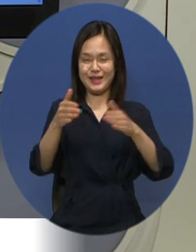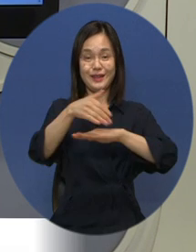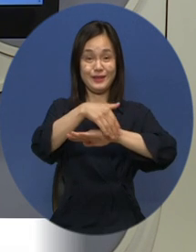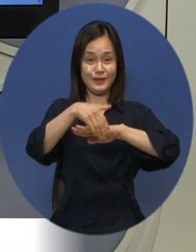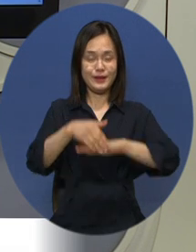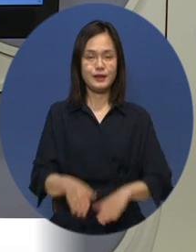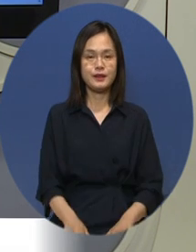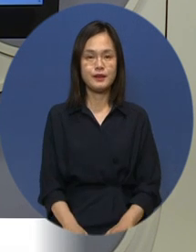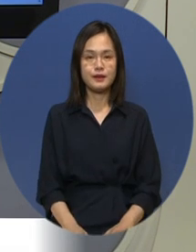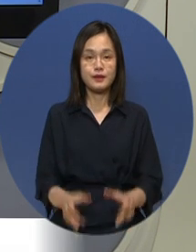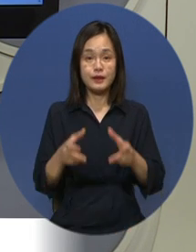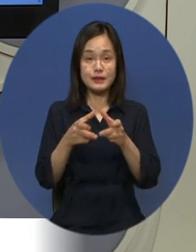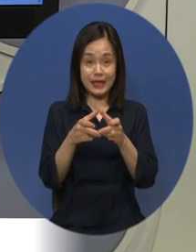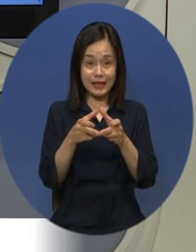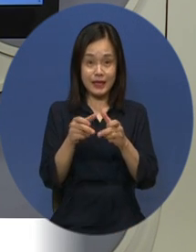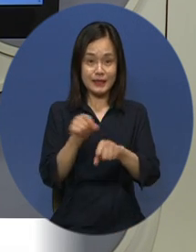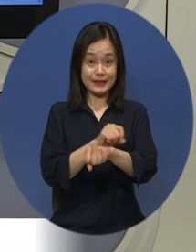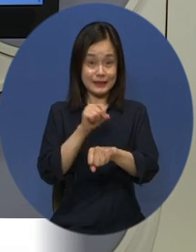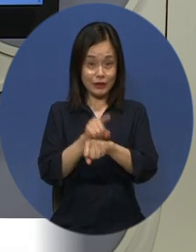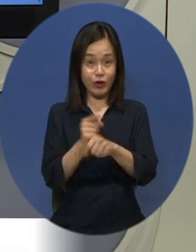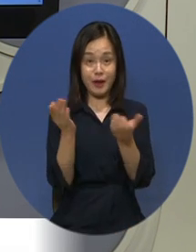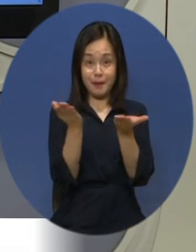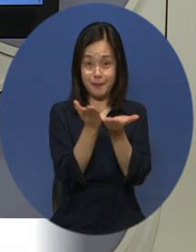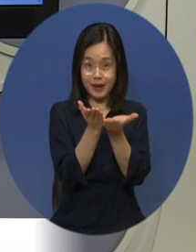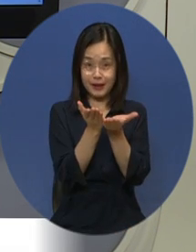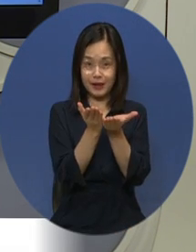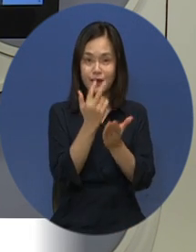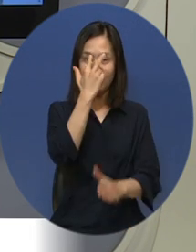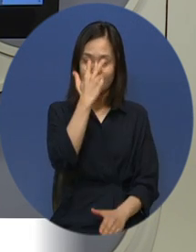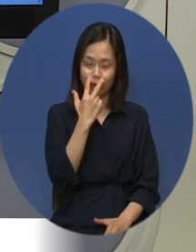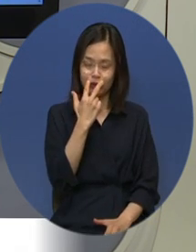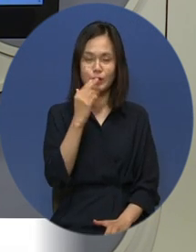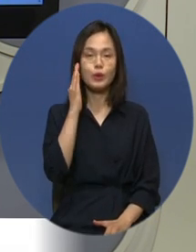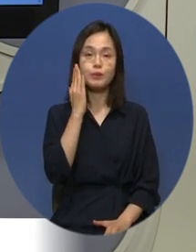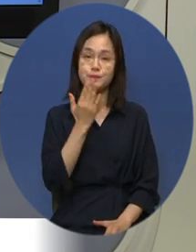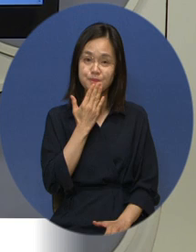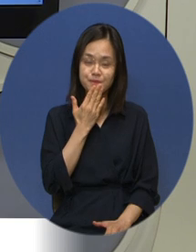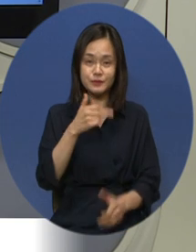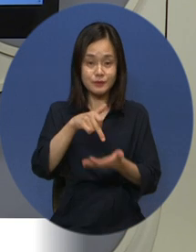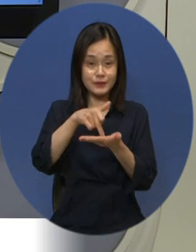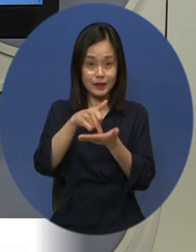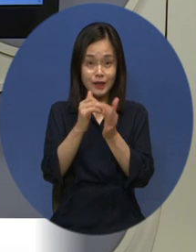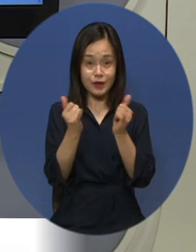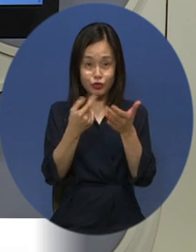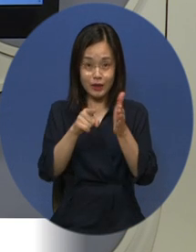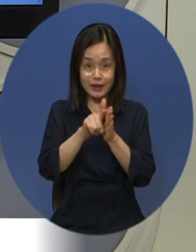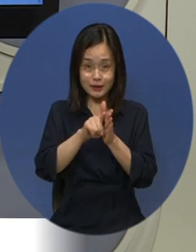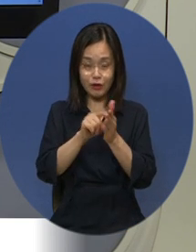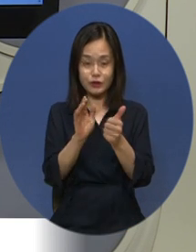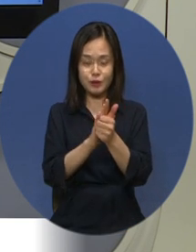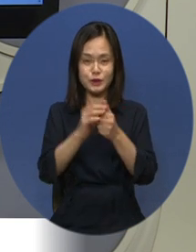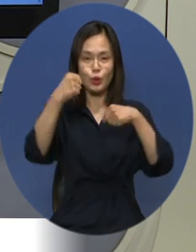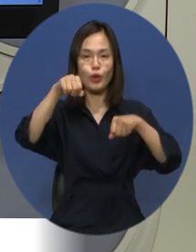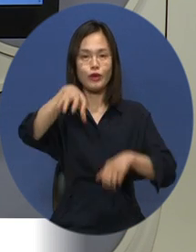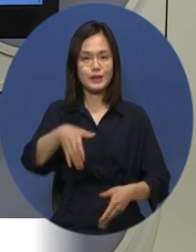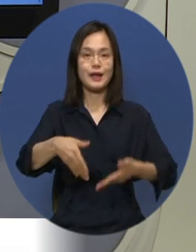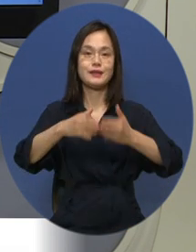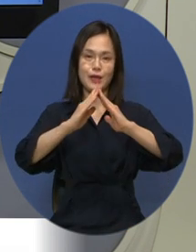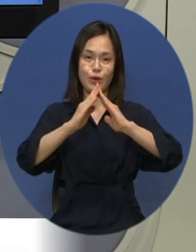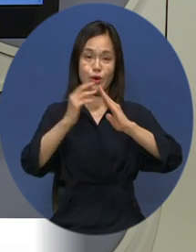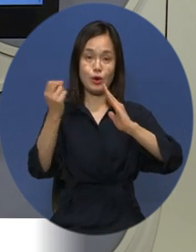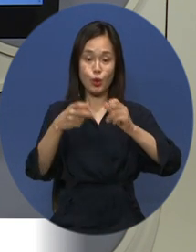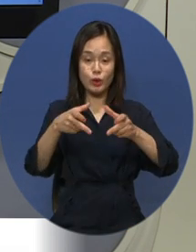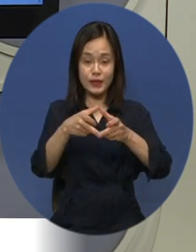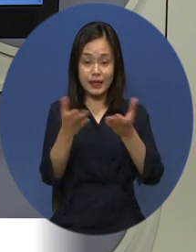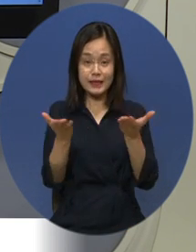또한 장애 이 술의 특성을 고려한 무장의 공연장이 조성되고 장애 예술인 일자리 지원이 함께 이루어 지는데요